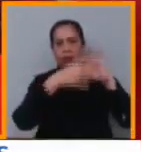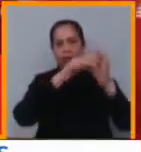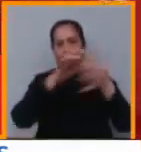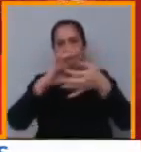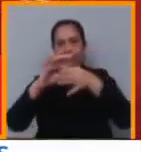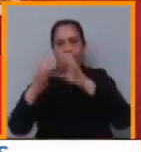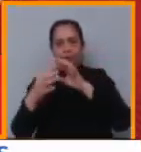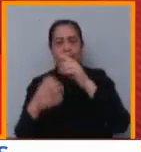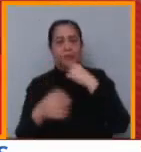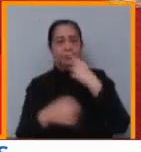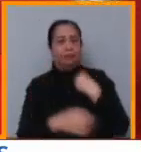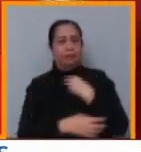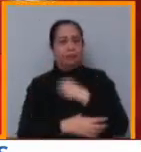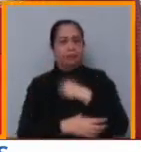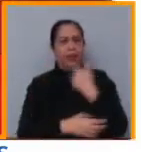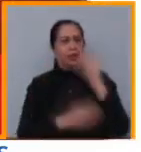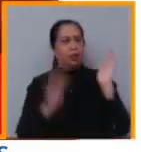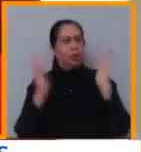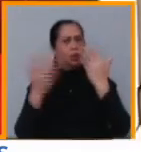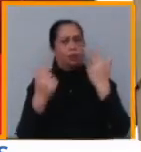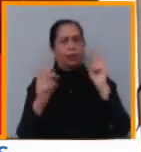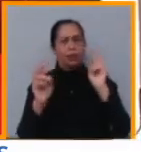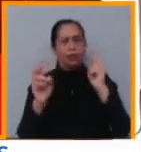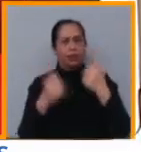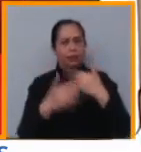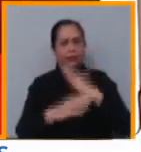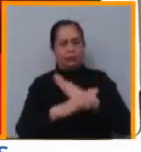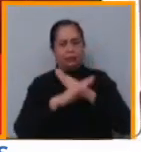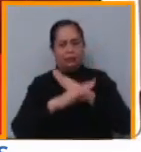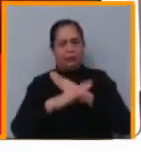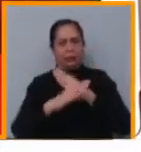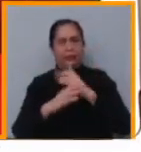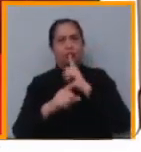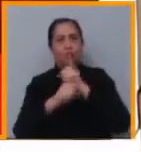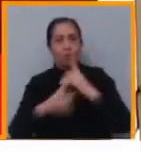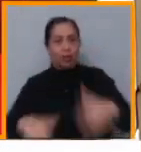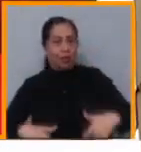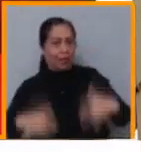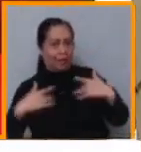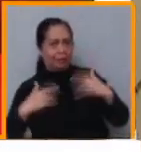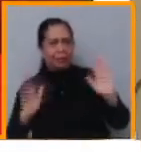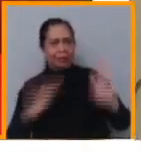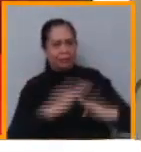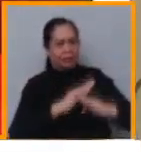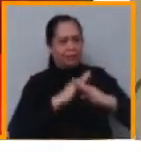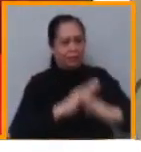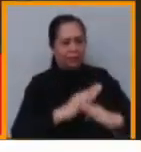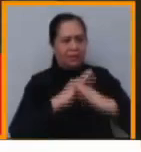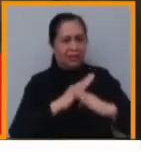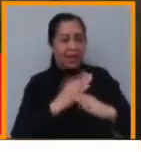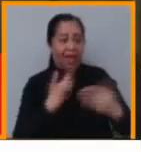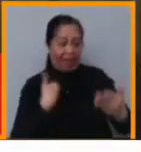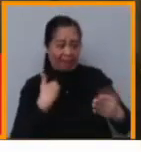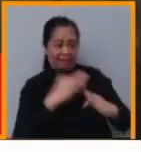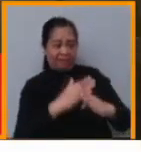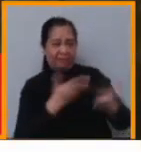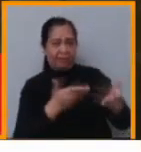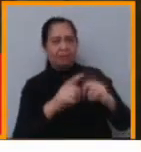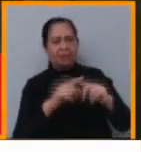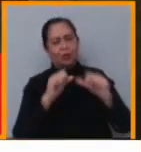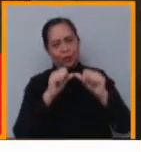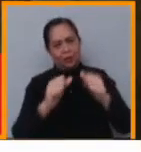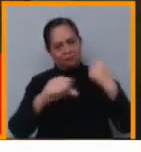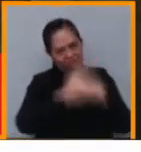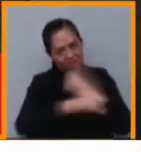nito, may kukumpara sa mga hadlang sa buhay ang obstacle sports. Nariyan pero kailangan lagpasan at ituloy ang laban. At